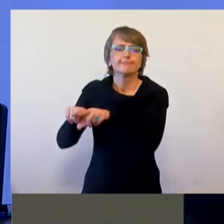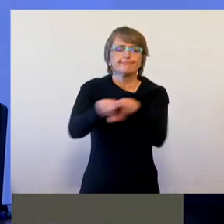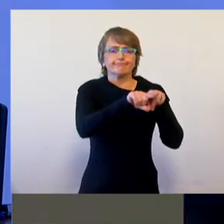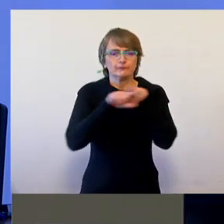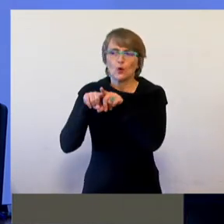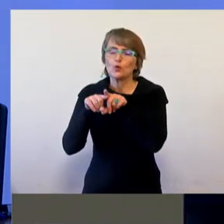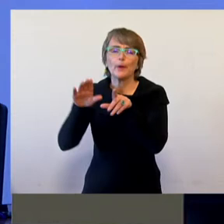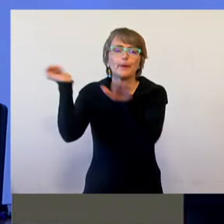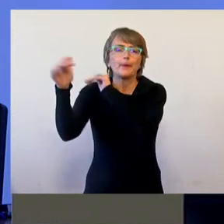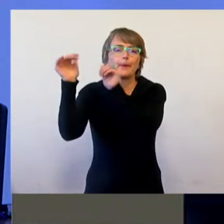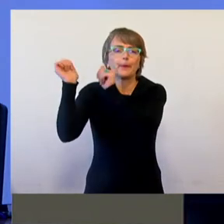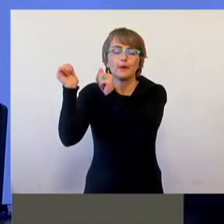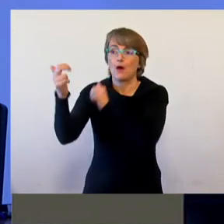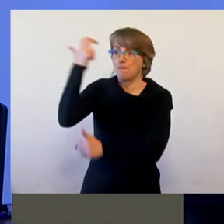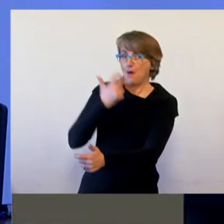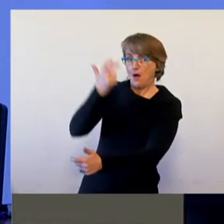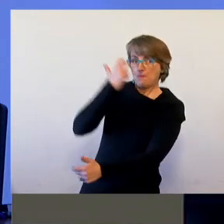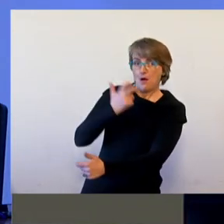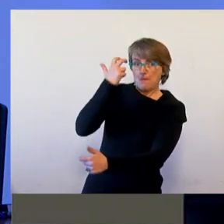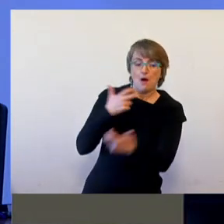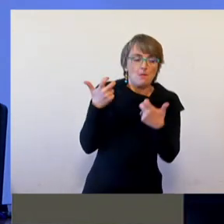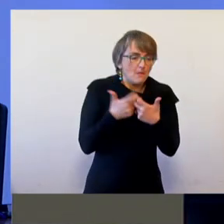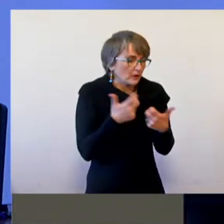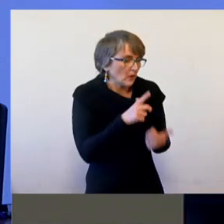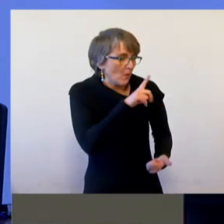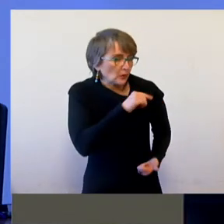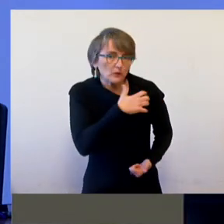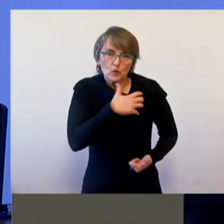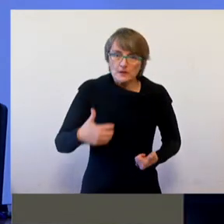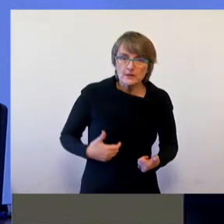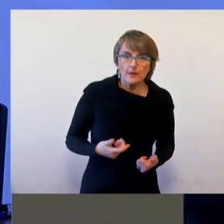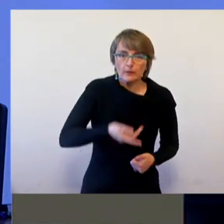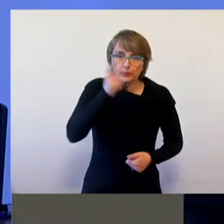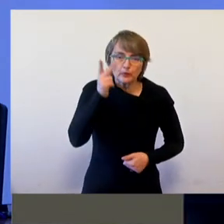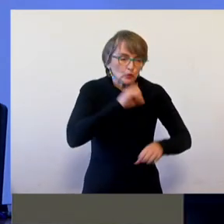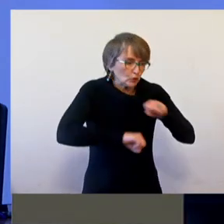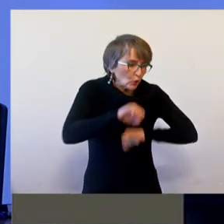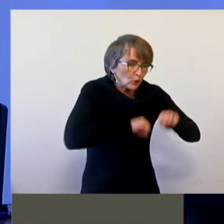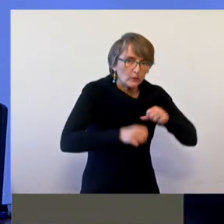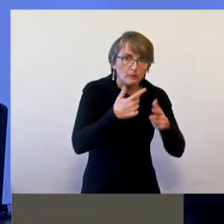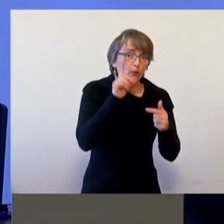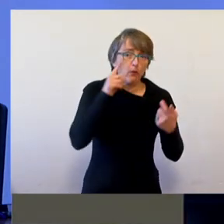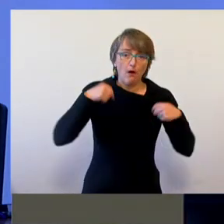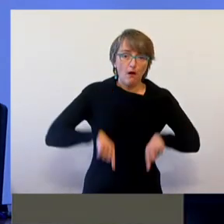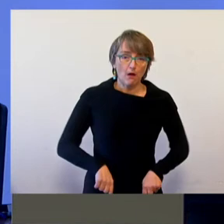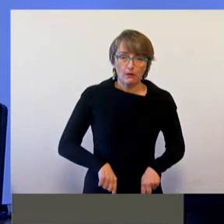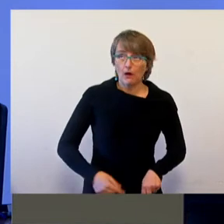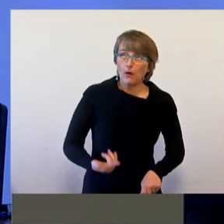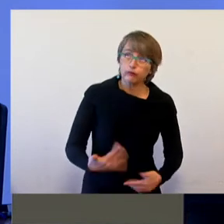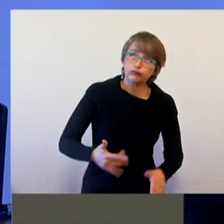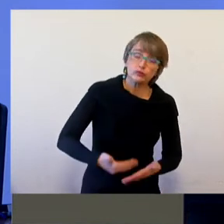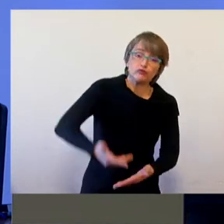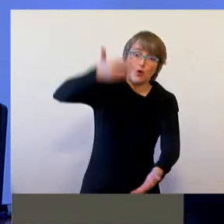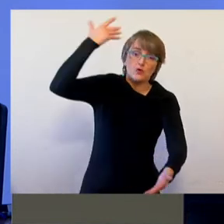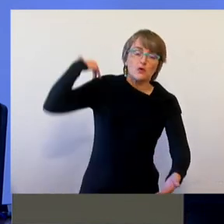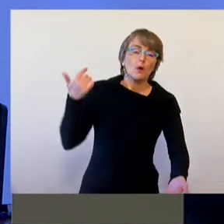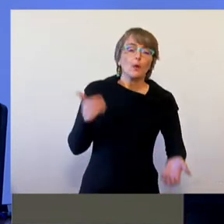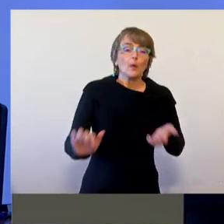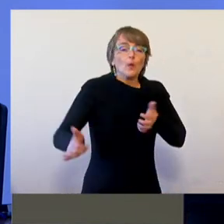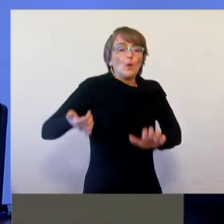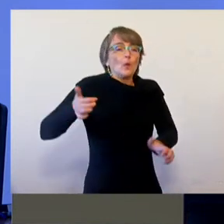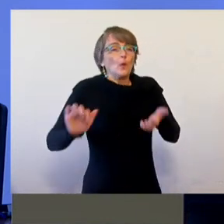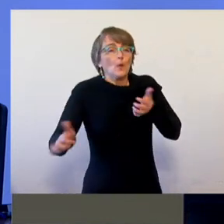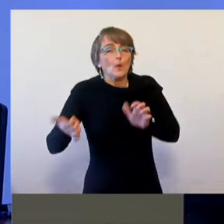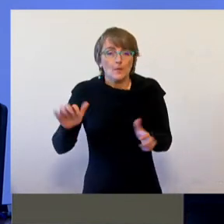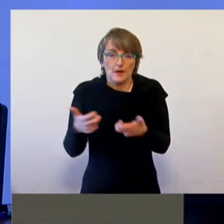exemple, de façon plus importante dans la police municipale, parce que depuis longtemps, l'État recule sur une thématique